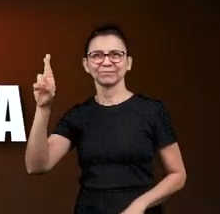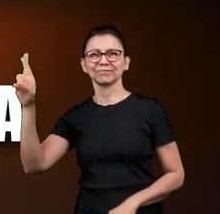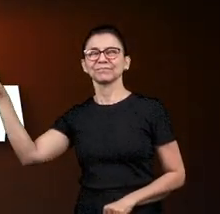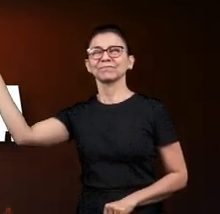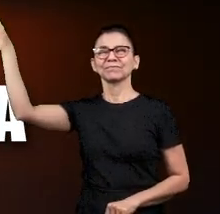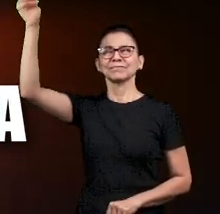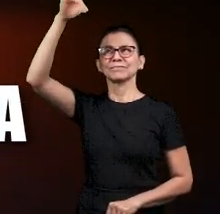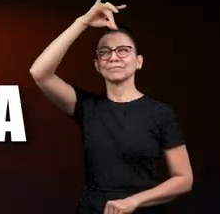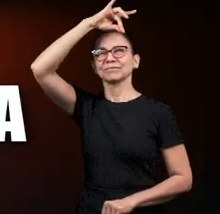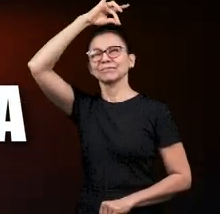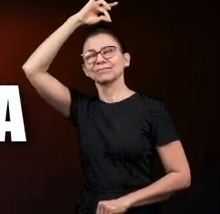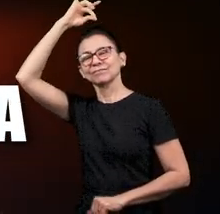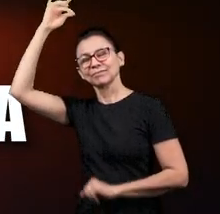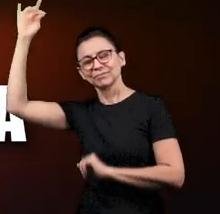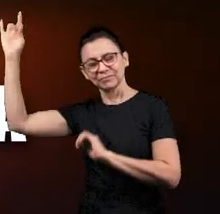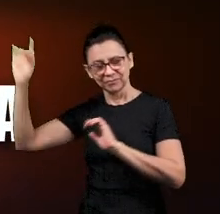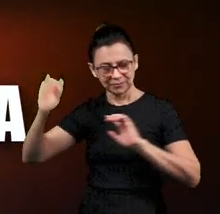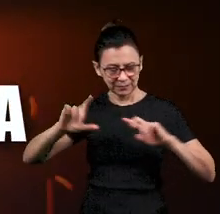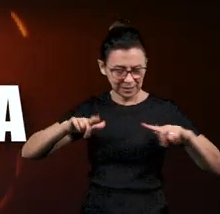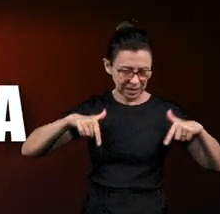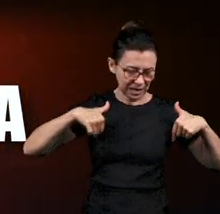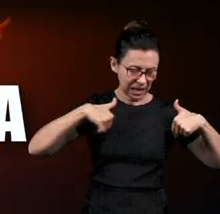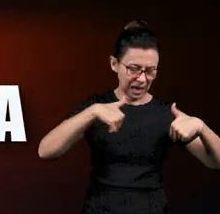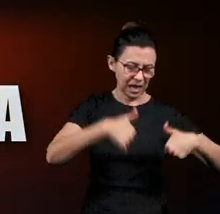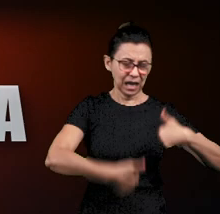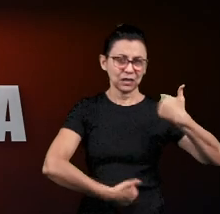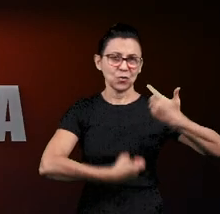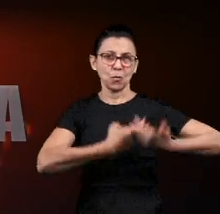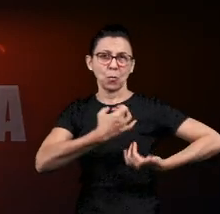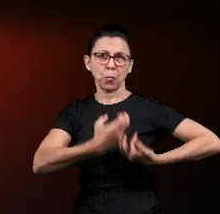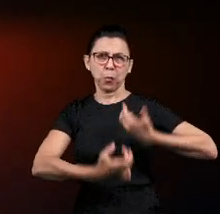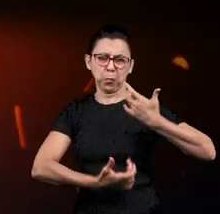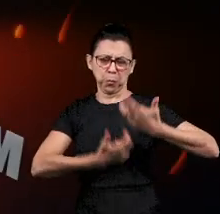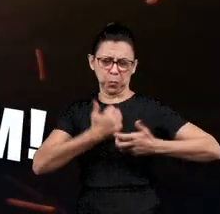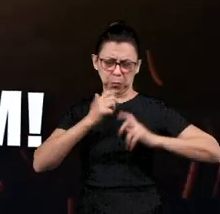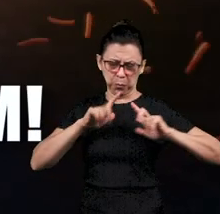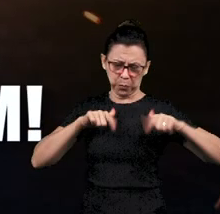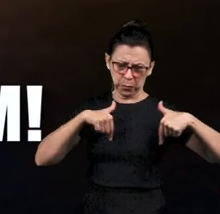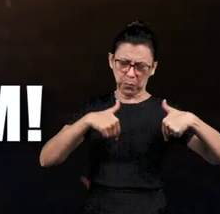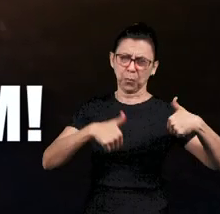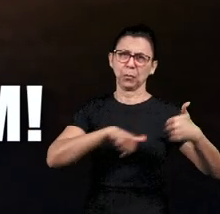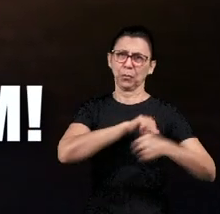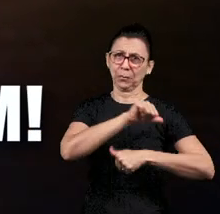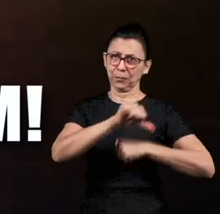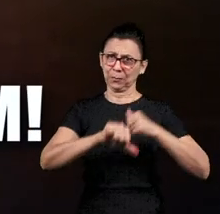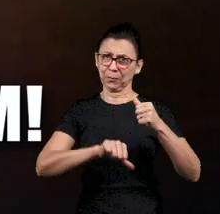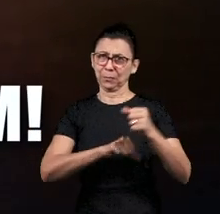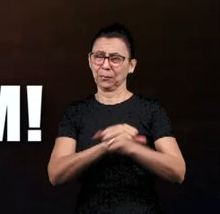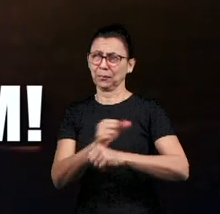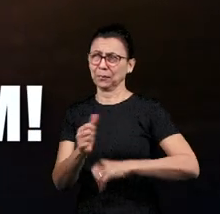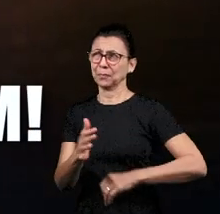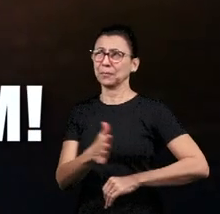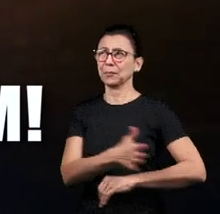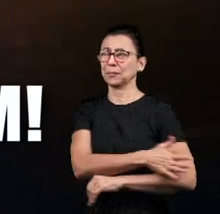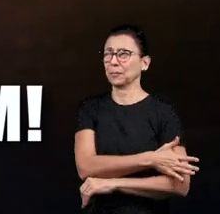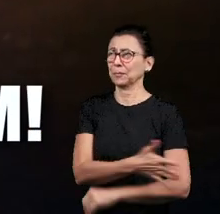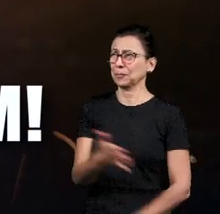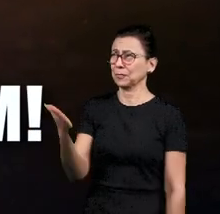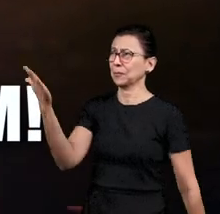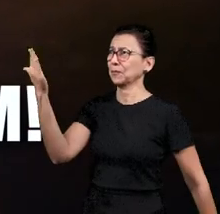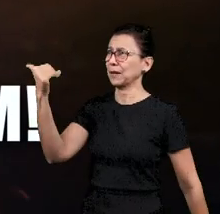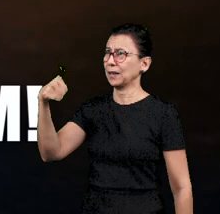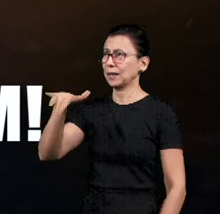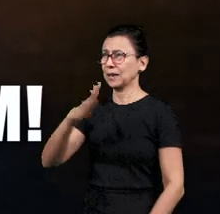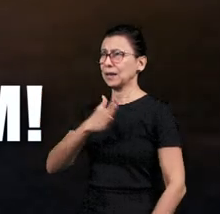Em toda viva chama, em meu